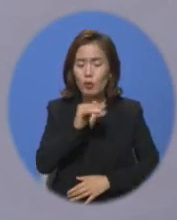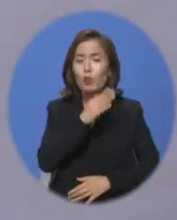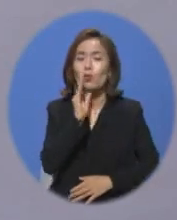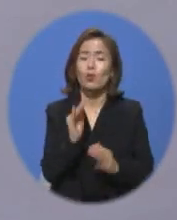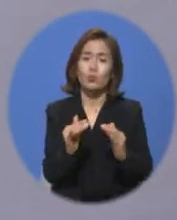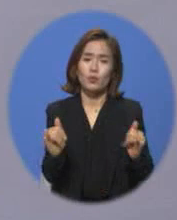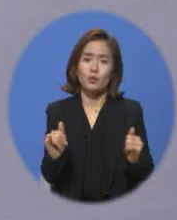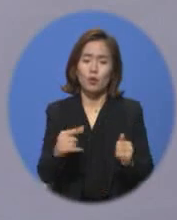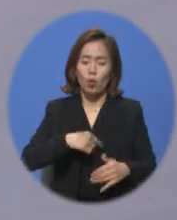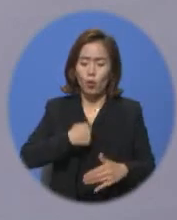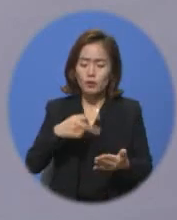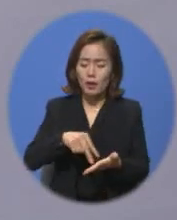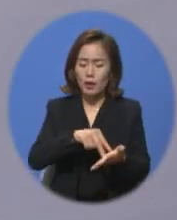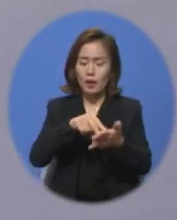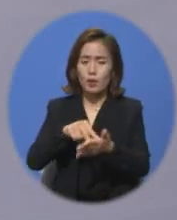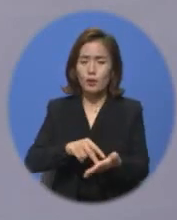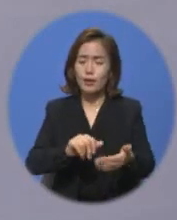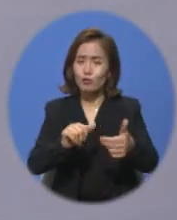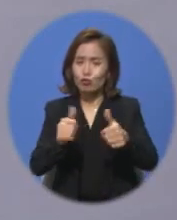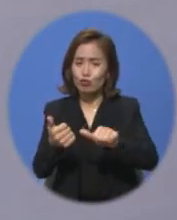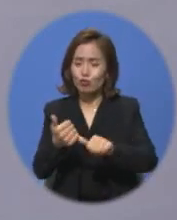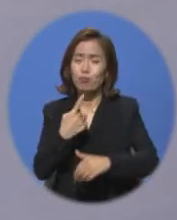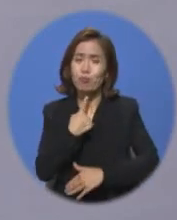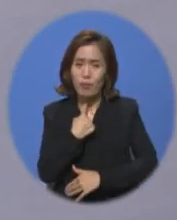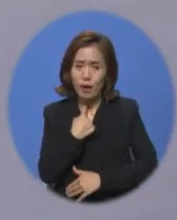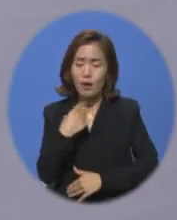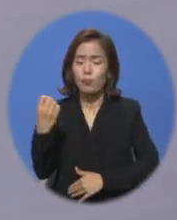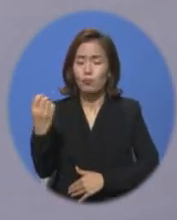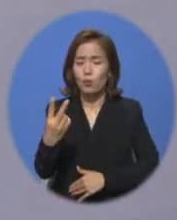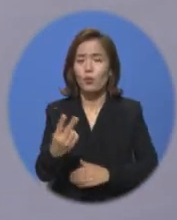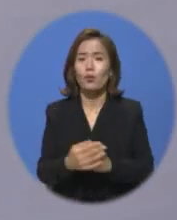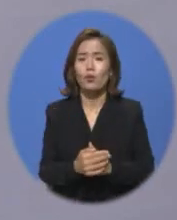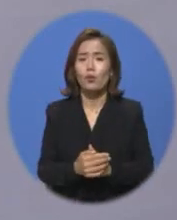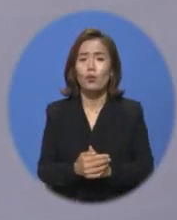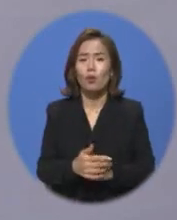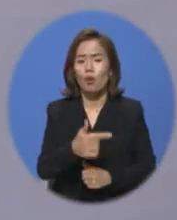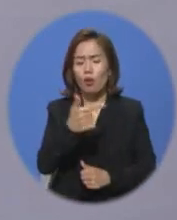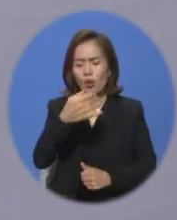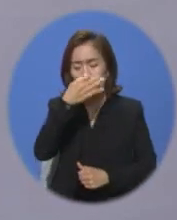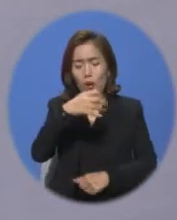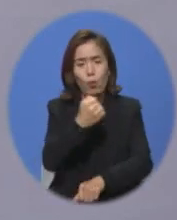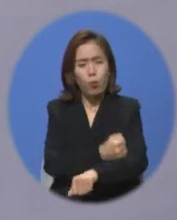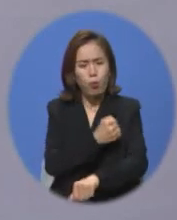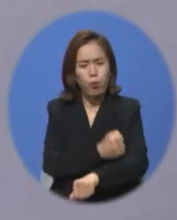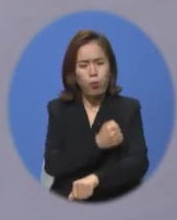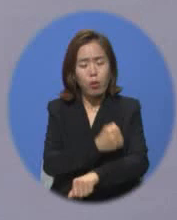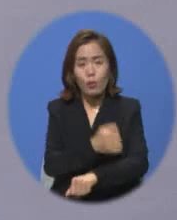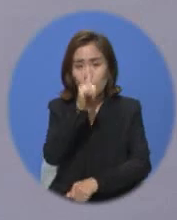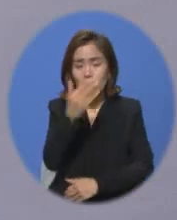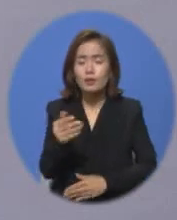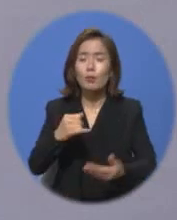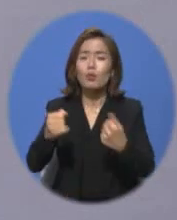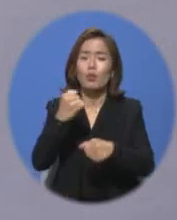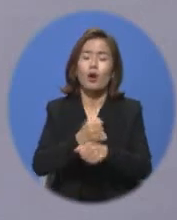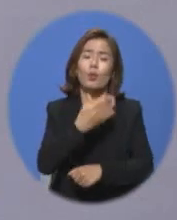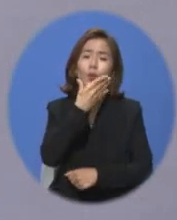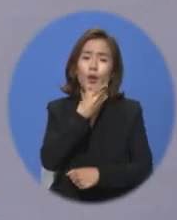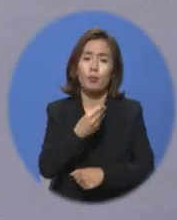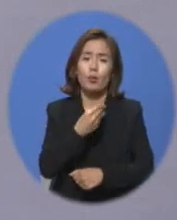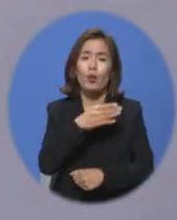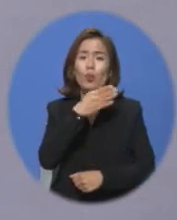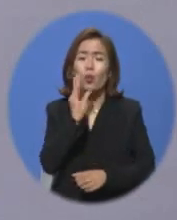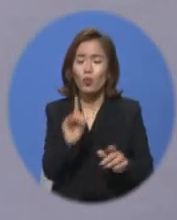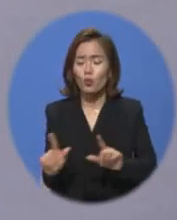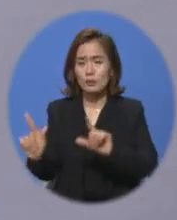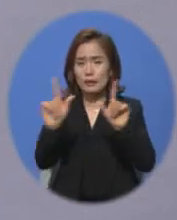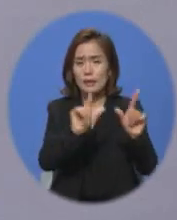가난한 노인들이쓸쓸하게죽음을맞이하거나,고된노동에도불구하고 행복한노후를보내지못하는모습을목격한다면